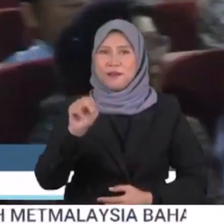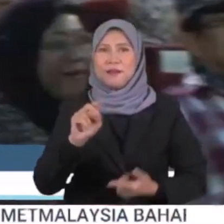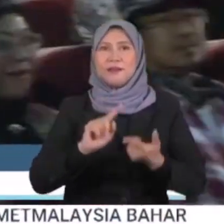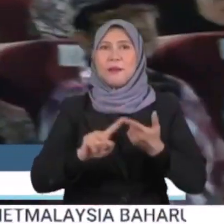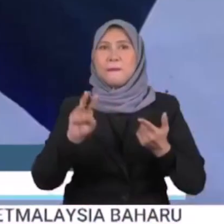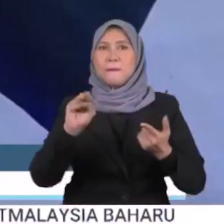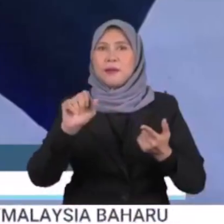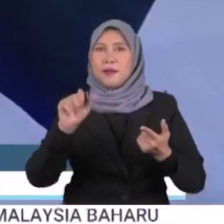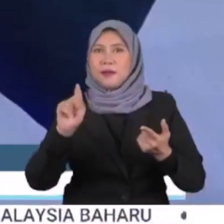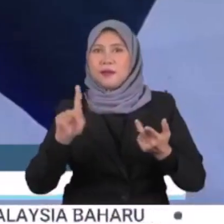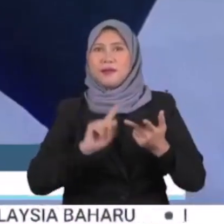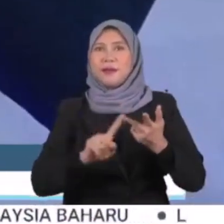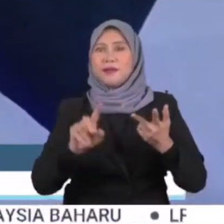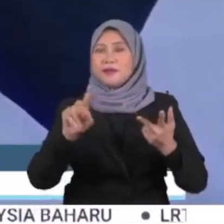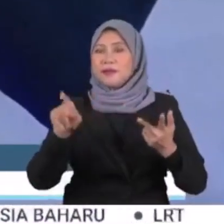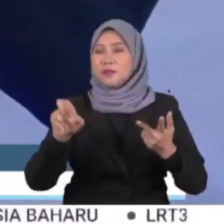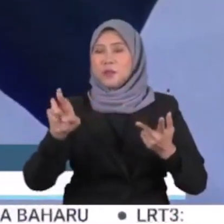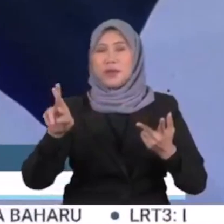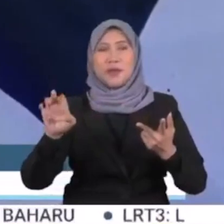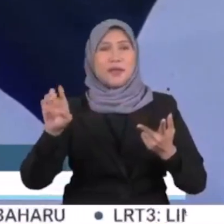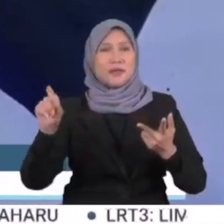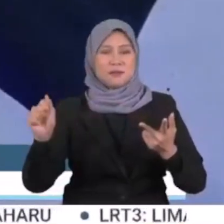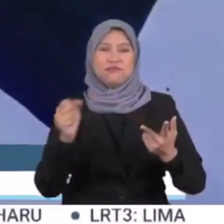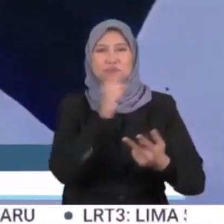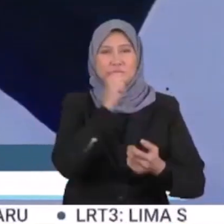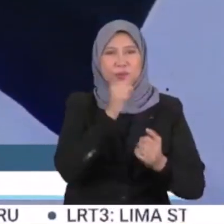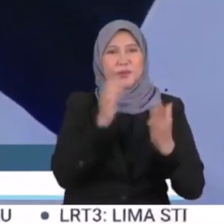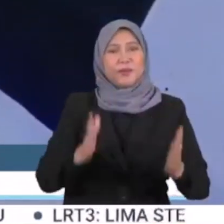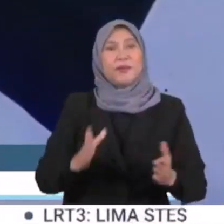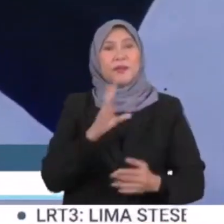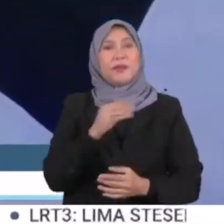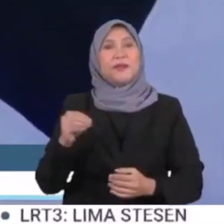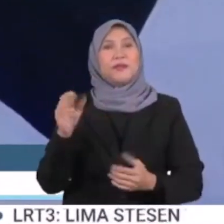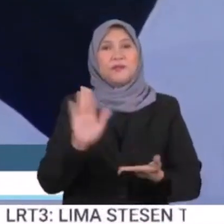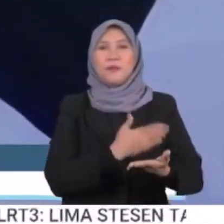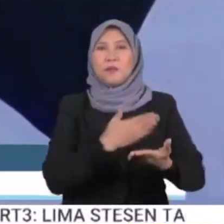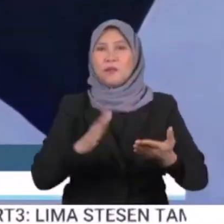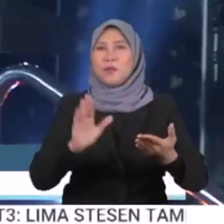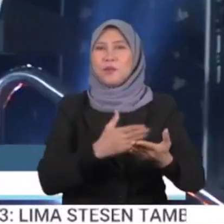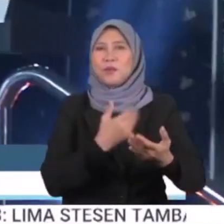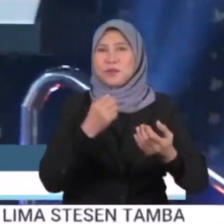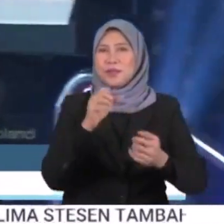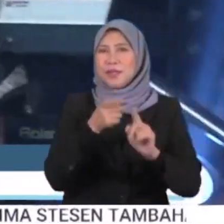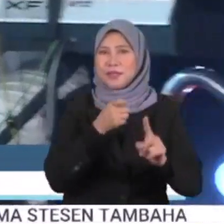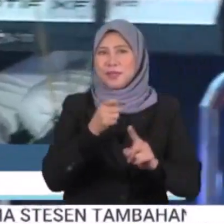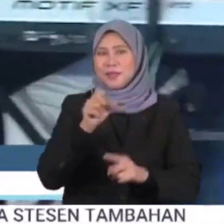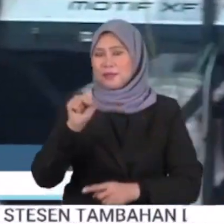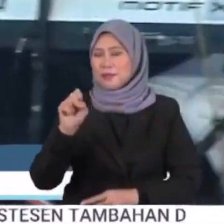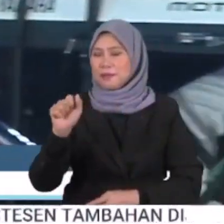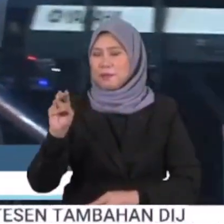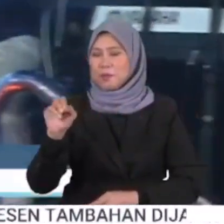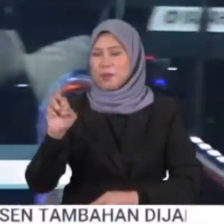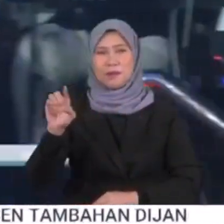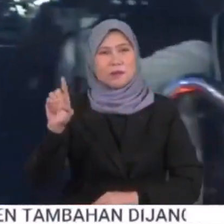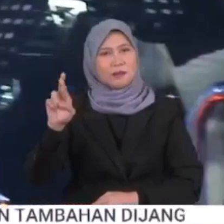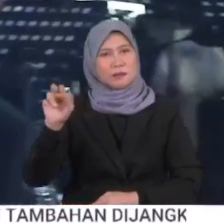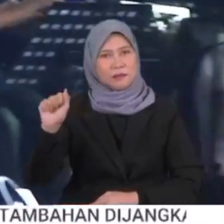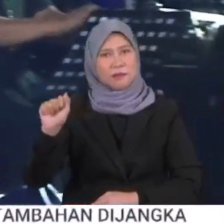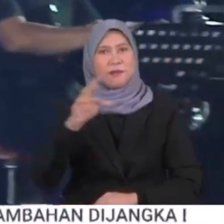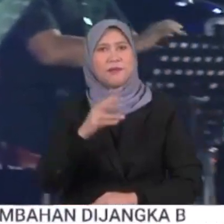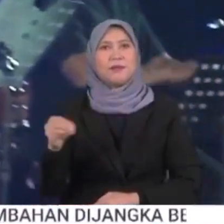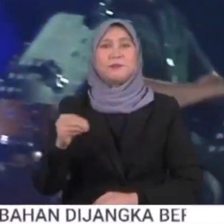Rizwan dan Zul Eda. Tidak ketinggalan persembahan muzik rock 80-an daripada Samudra dan Slash. Penampilan